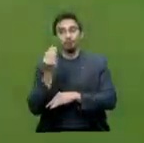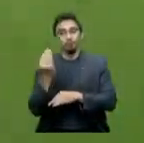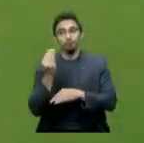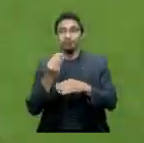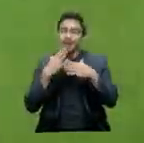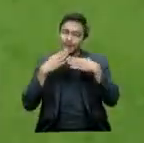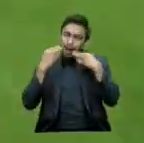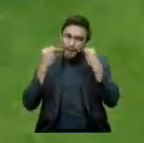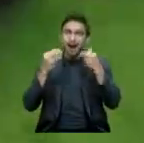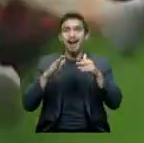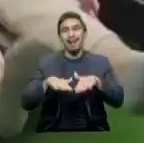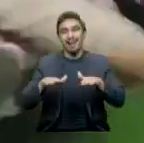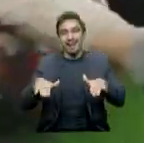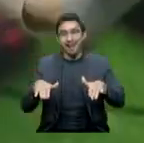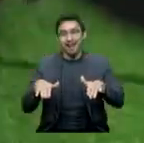baru wisata.